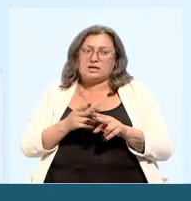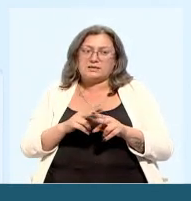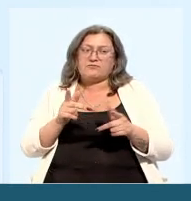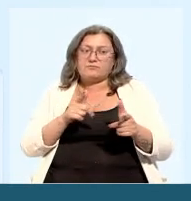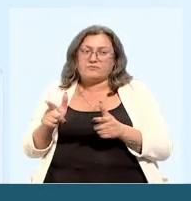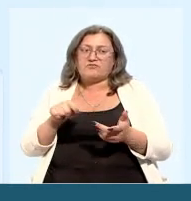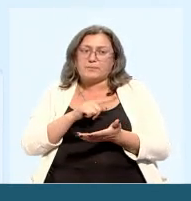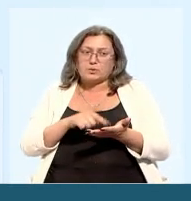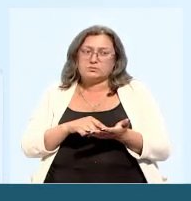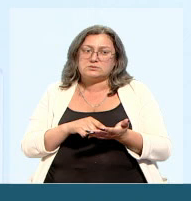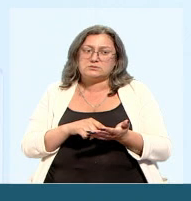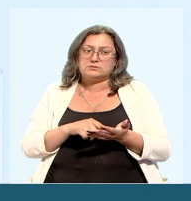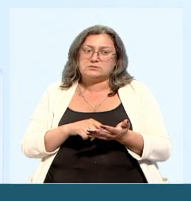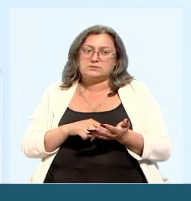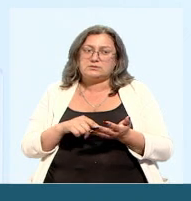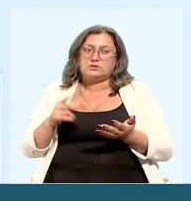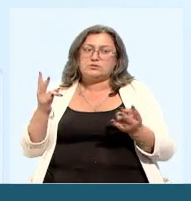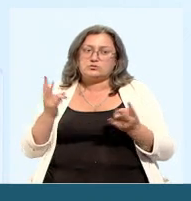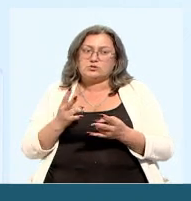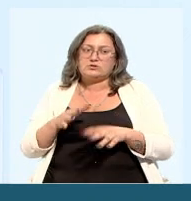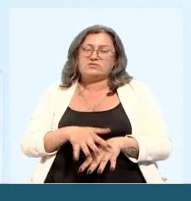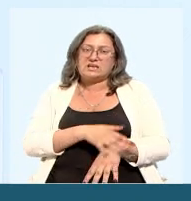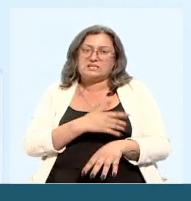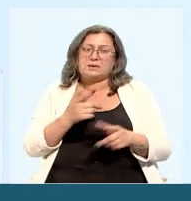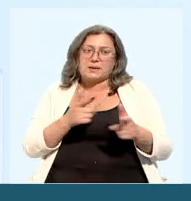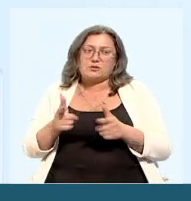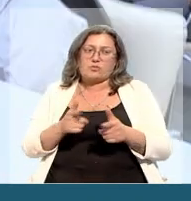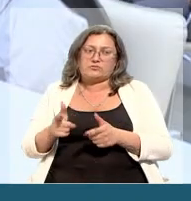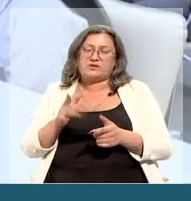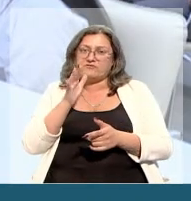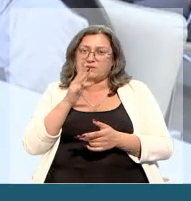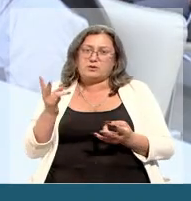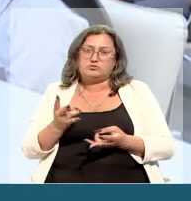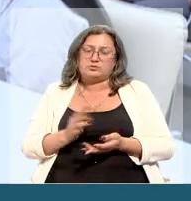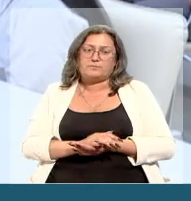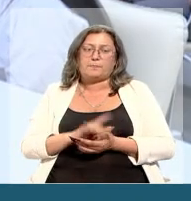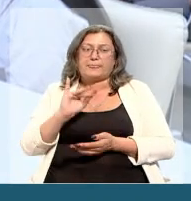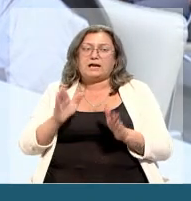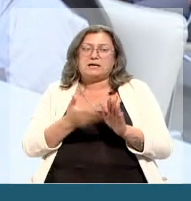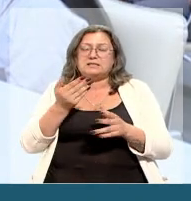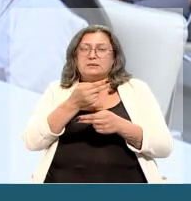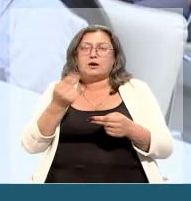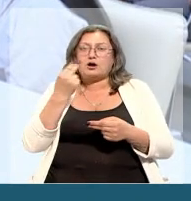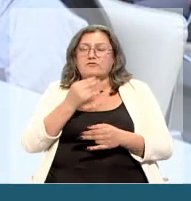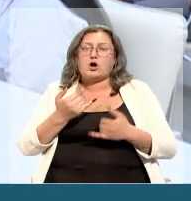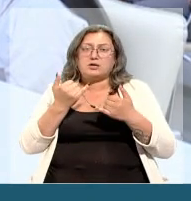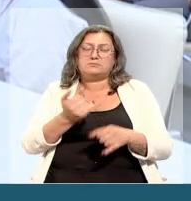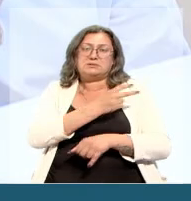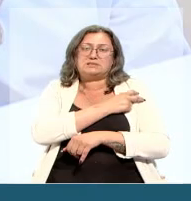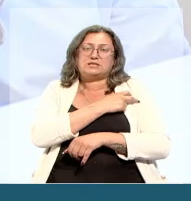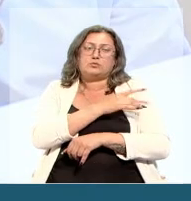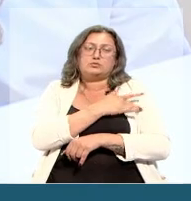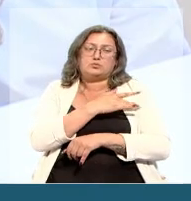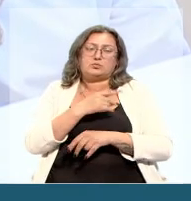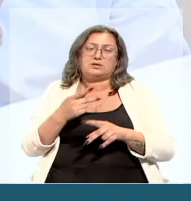проработке вопросы нуждаются в длительной проработке и требуют времени. Затронули и тему качества оказанных медицинских